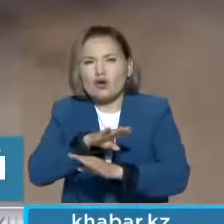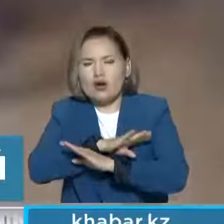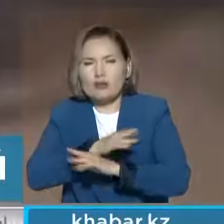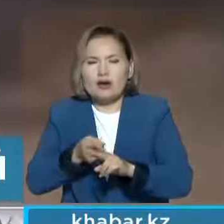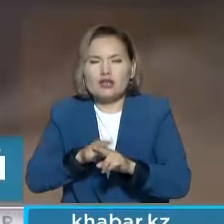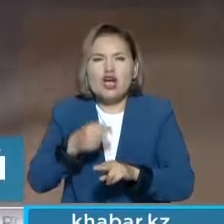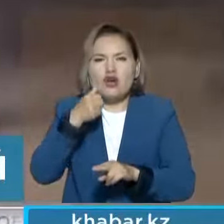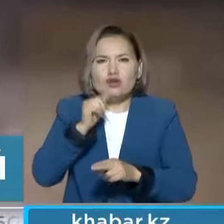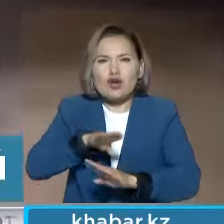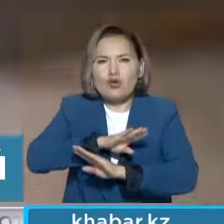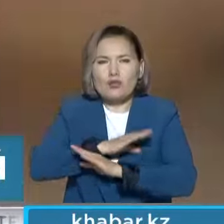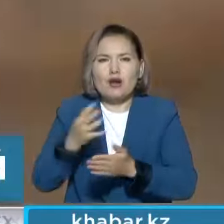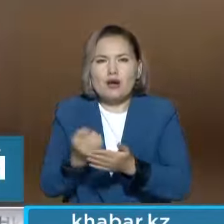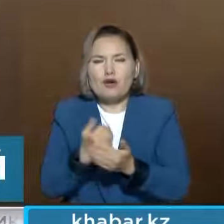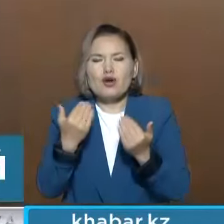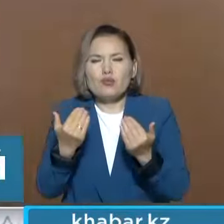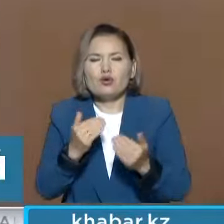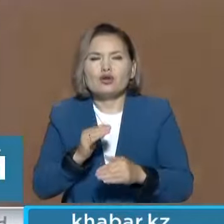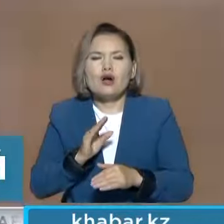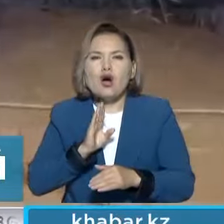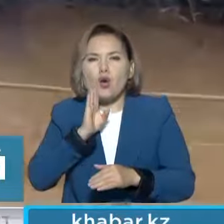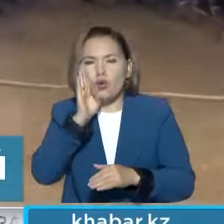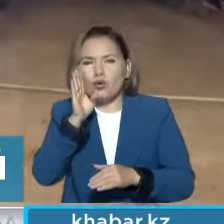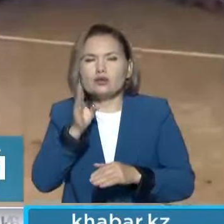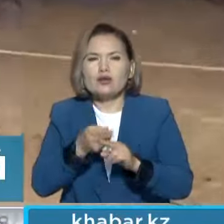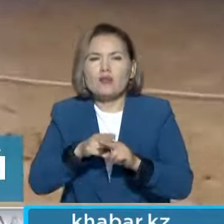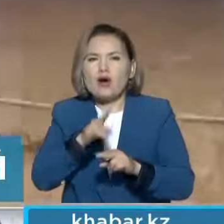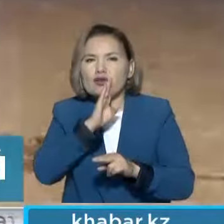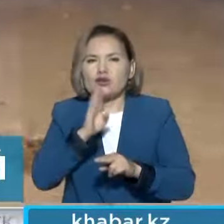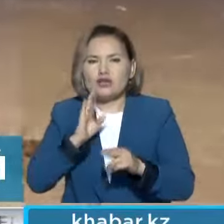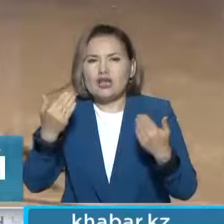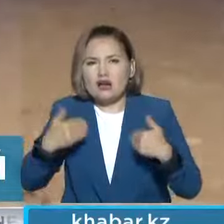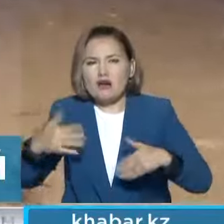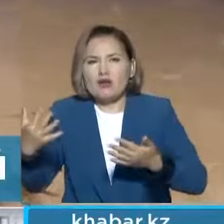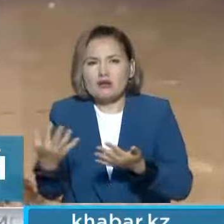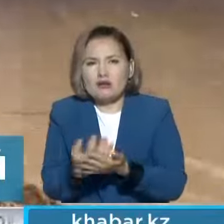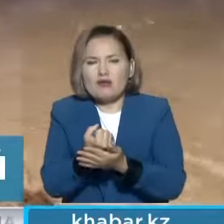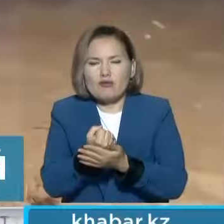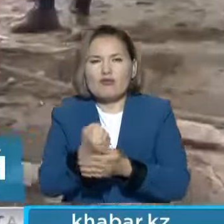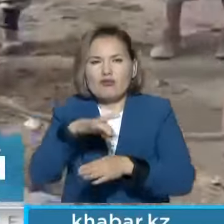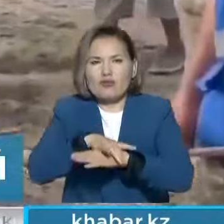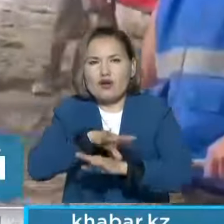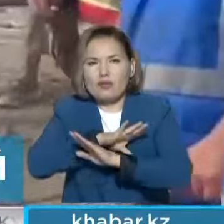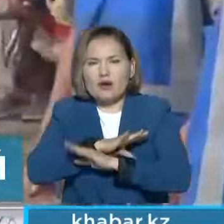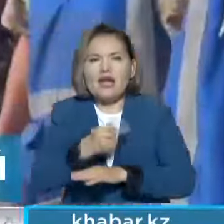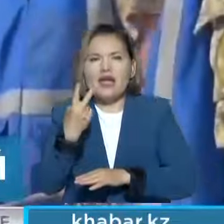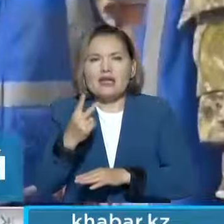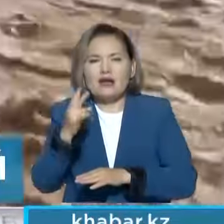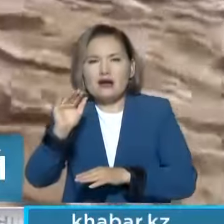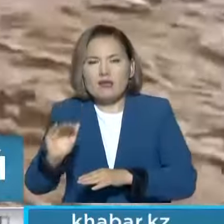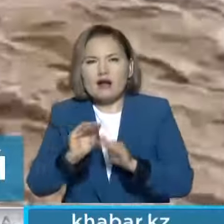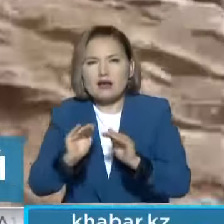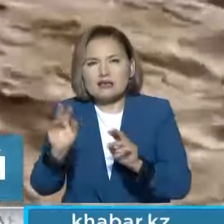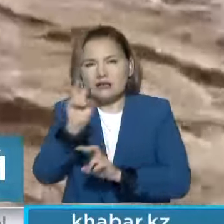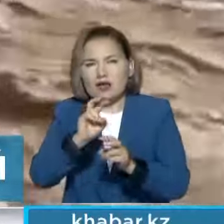маңында табылған. Ал анасын бүгін таңертең Ақбуыра өзенінен құтқарушылар шығарып алды. Қалған 2 қыз әлі іздестіріліп